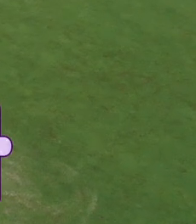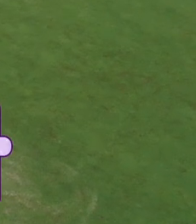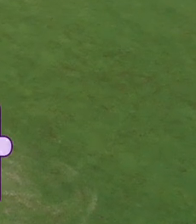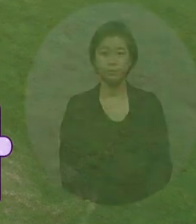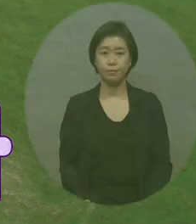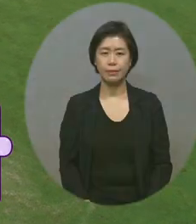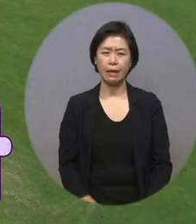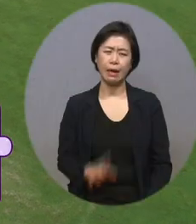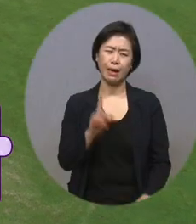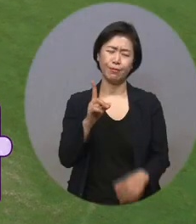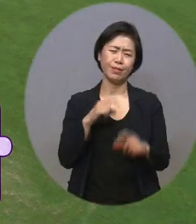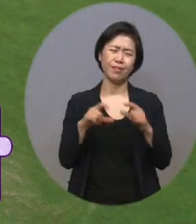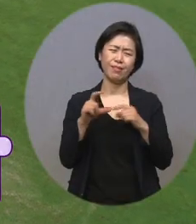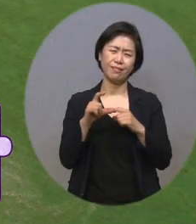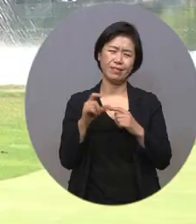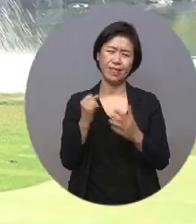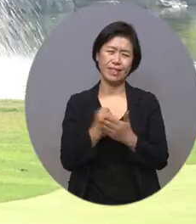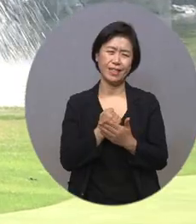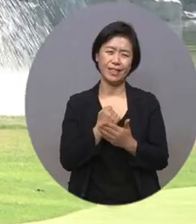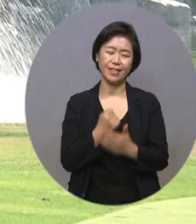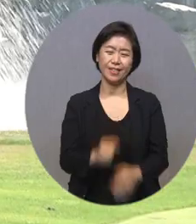땅 간다. 아.